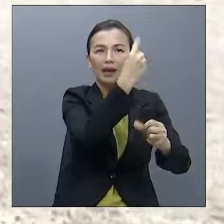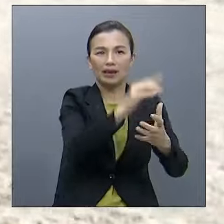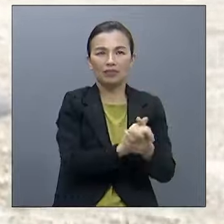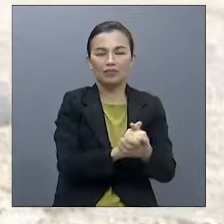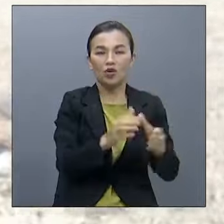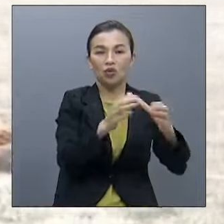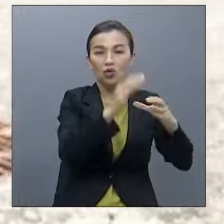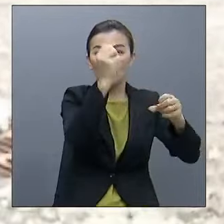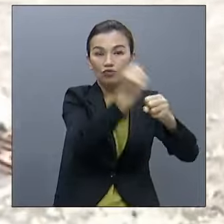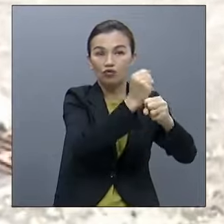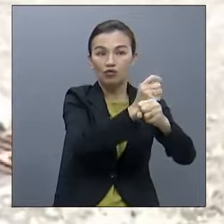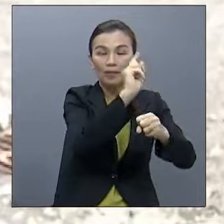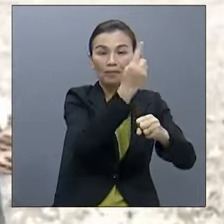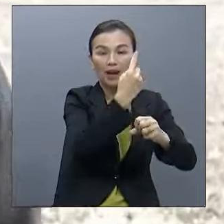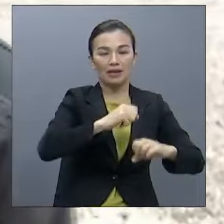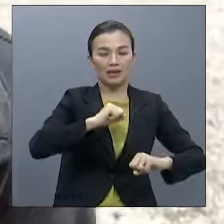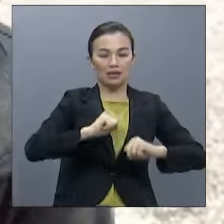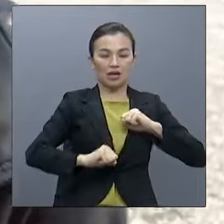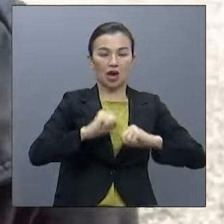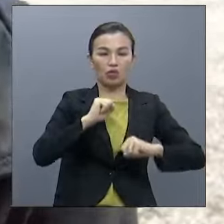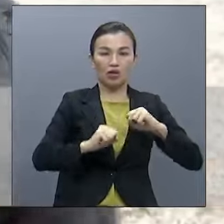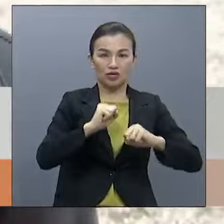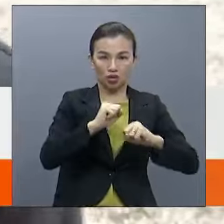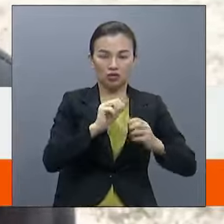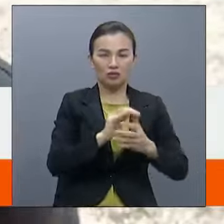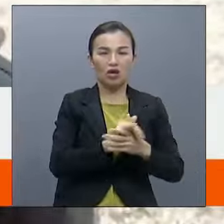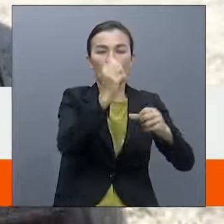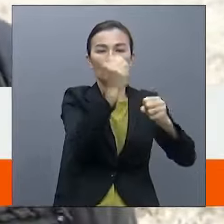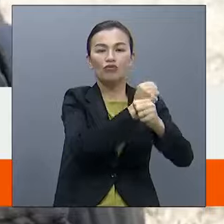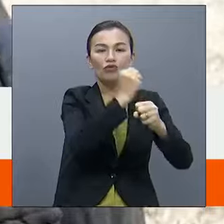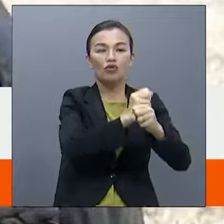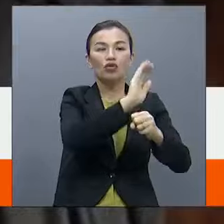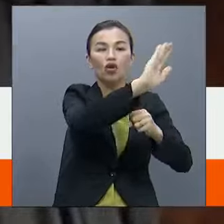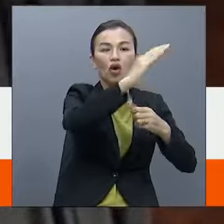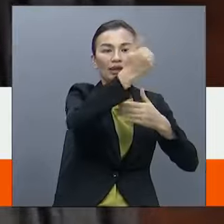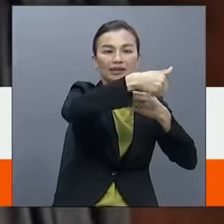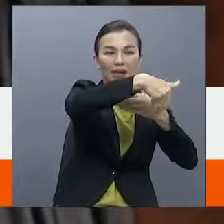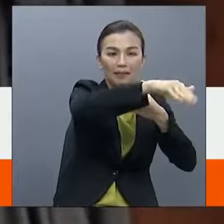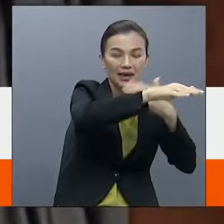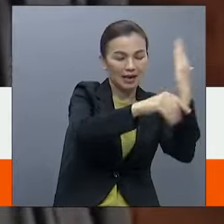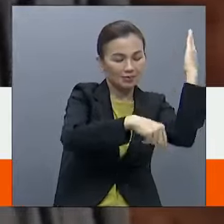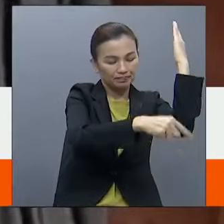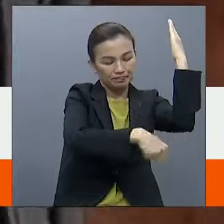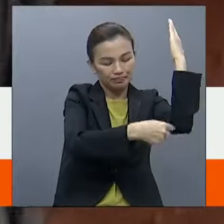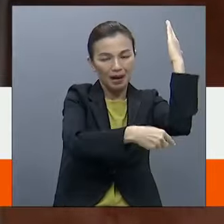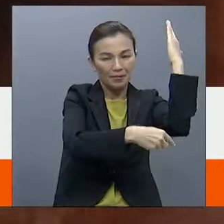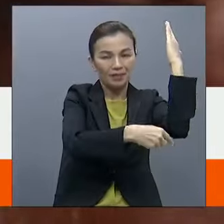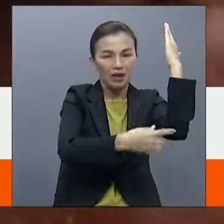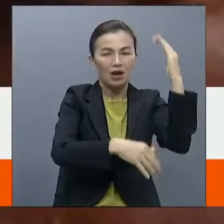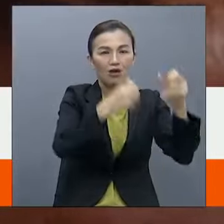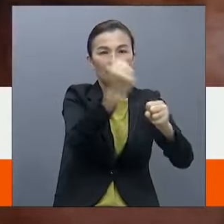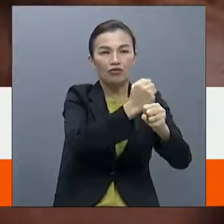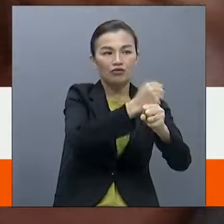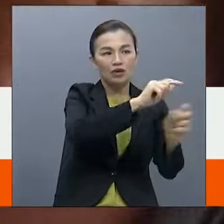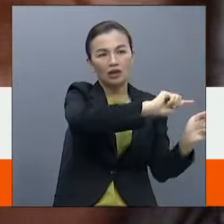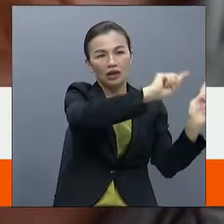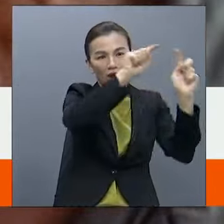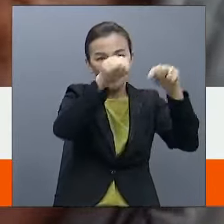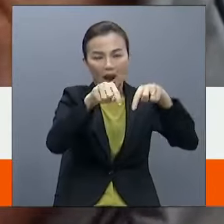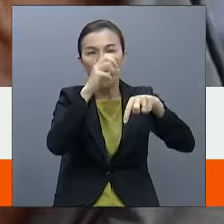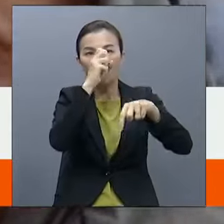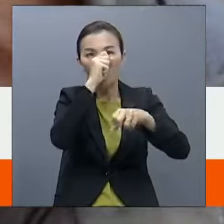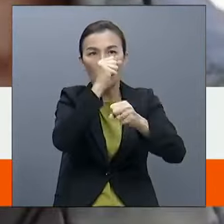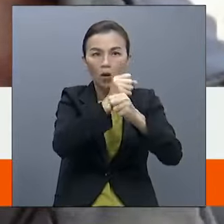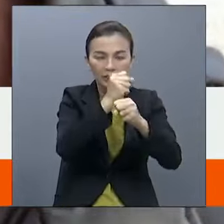าใหม่เป็นกลุ่มเยาวชนที่ไปฝึกที่ฝั่งประเทศเพื่อนบ้านและกลับเข้ามาในการที่จะ สร้างความมั่นใจในการก่อเหตุในแต่ละพื้น